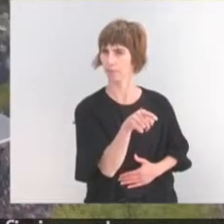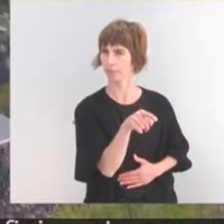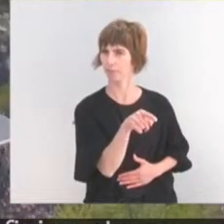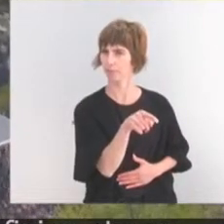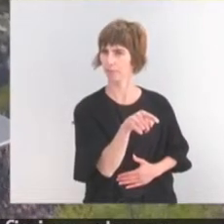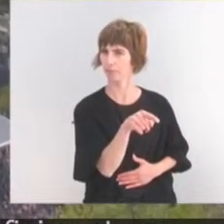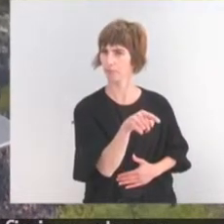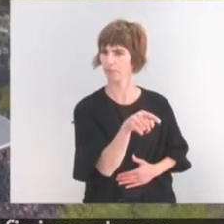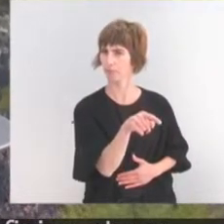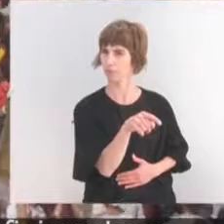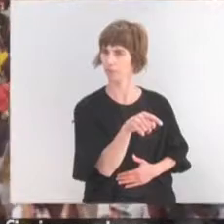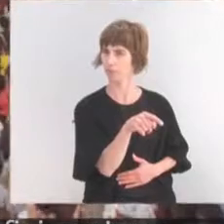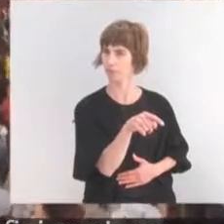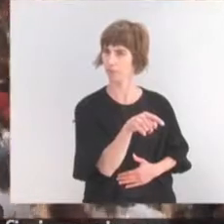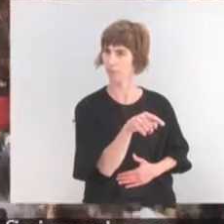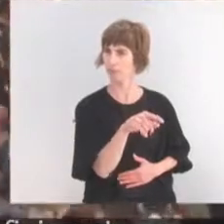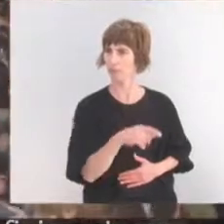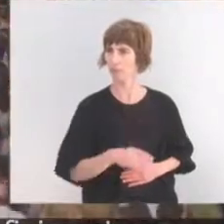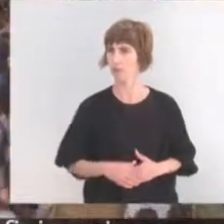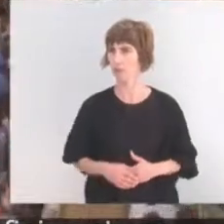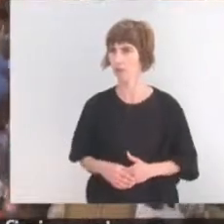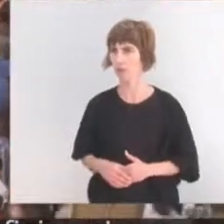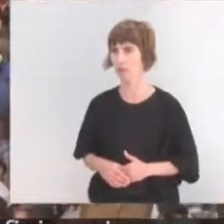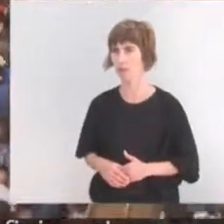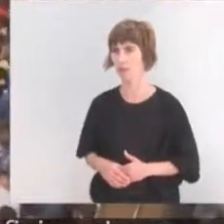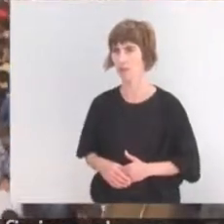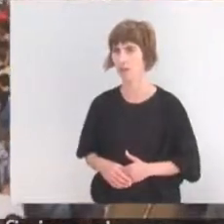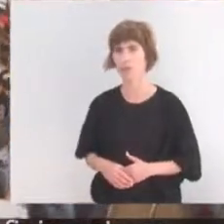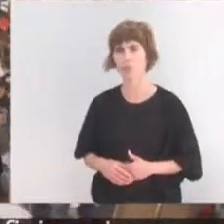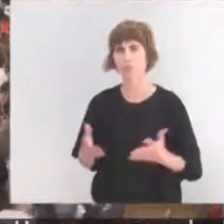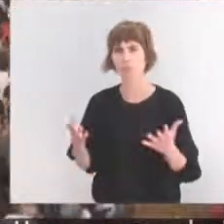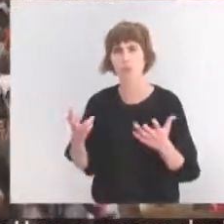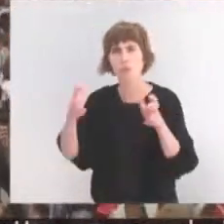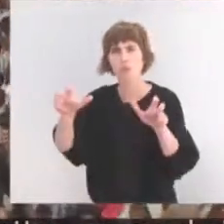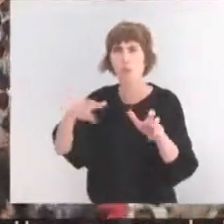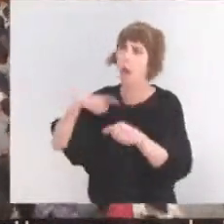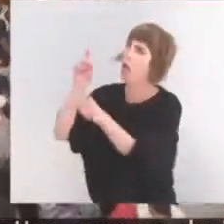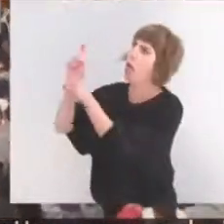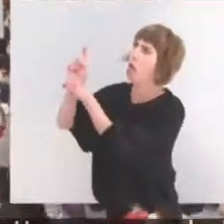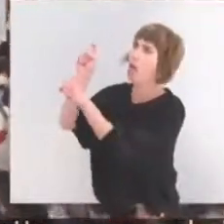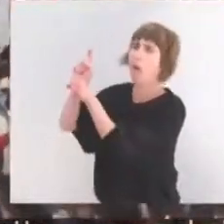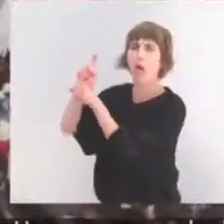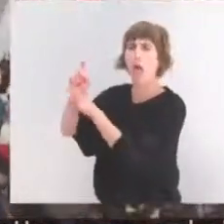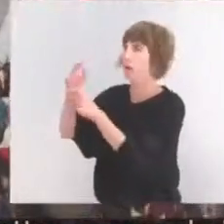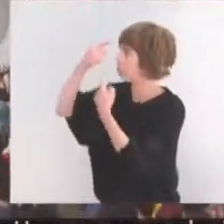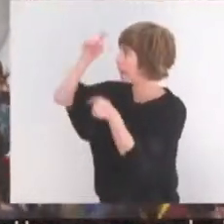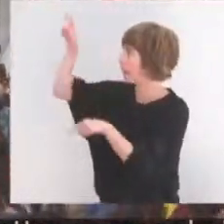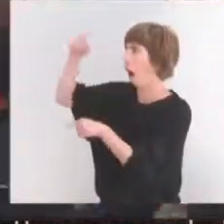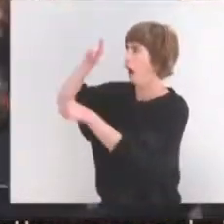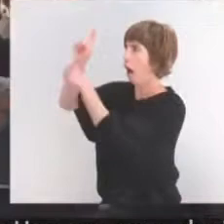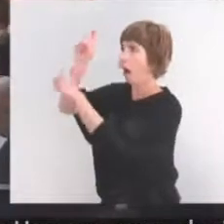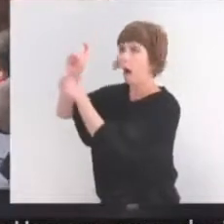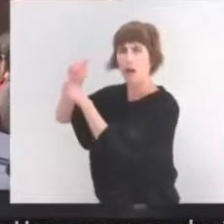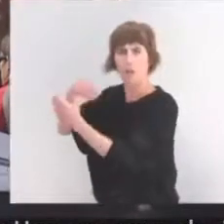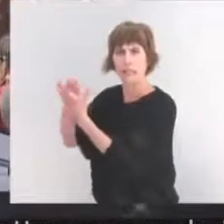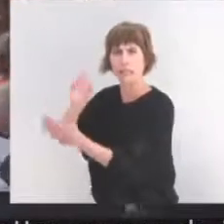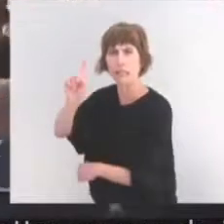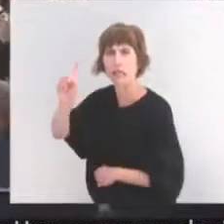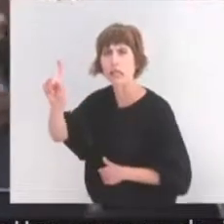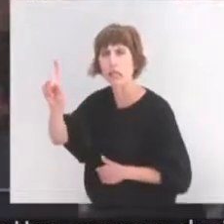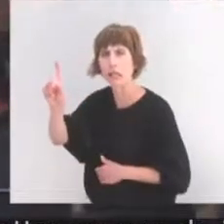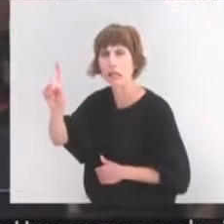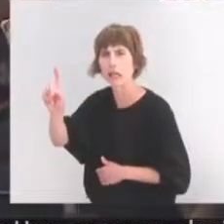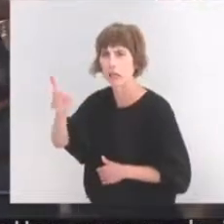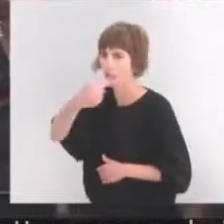n'est pas pour provoquer ceux qui ne sont pas de notre avis. Nous le comprenons, cette